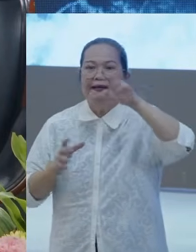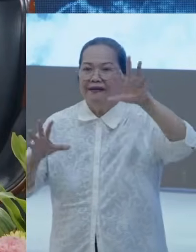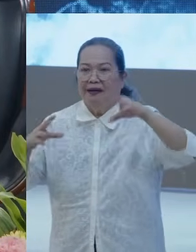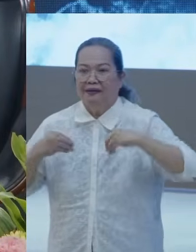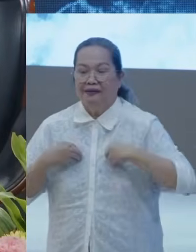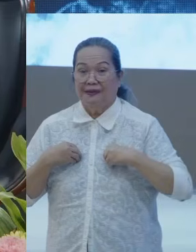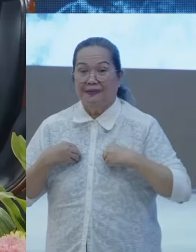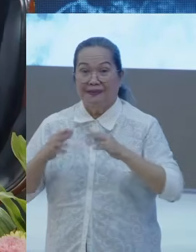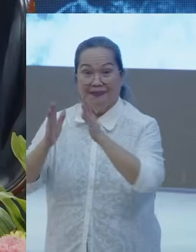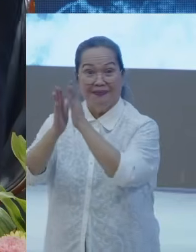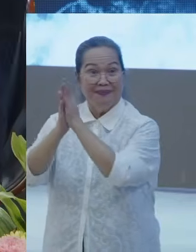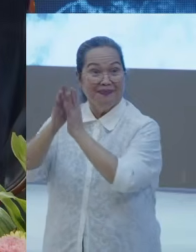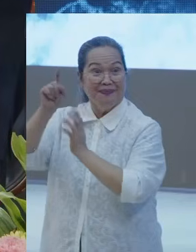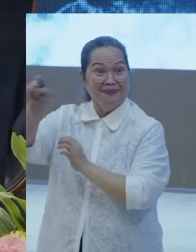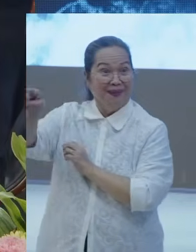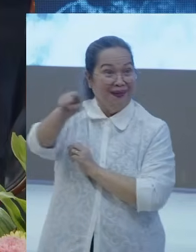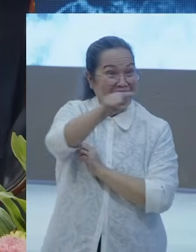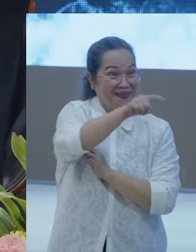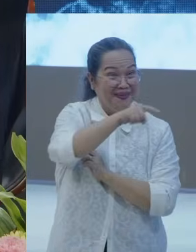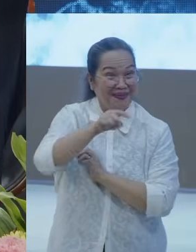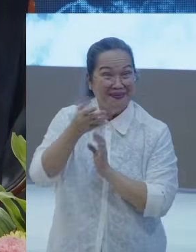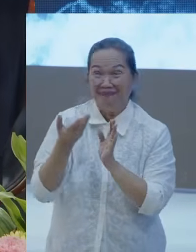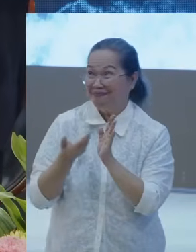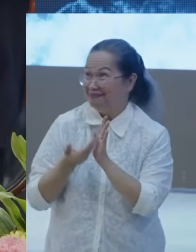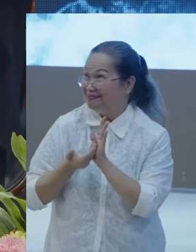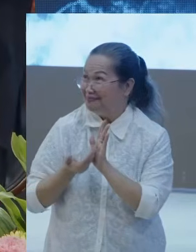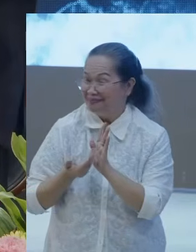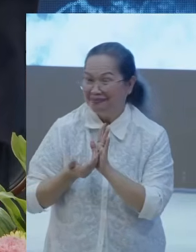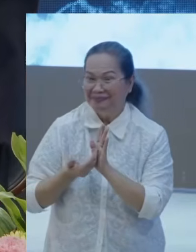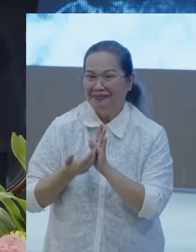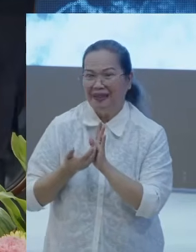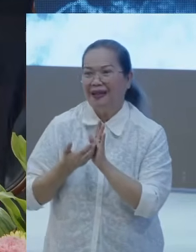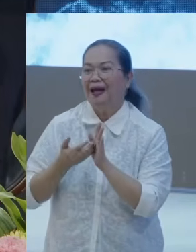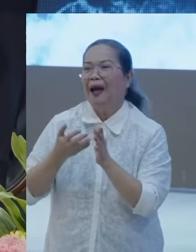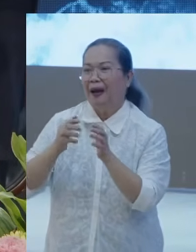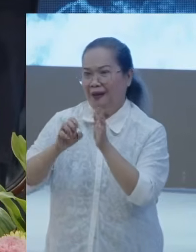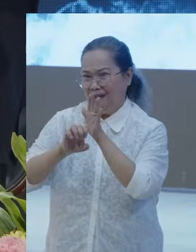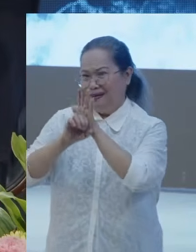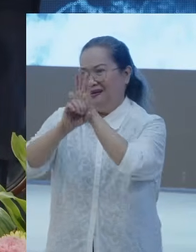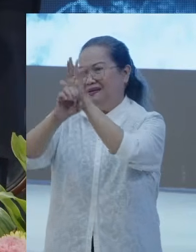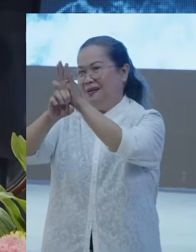Ang paghingi ng signs, mga kapatid, ay marka ng mahinang pananampalataya.